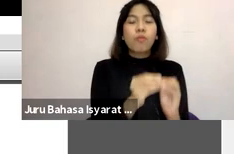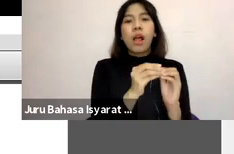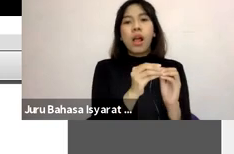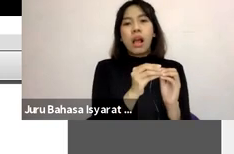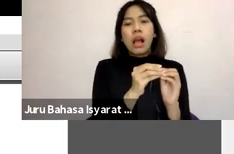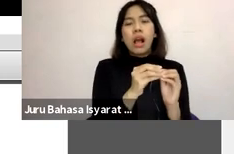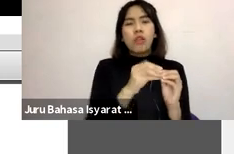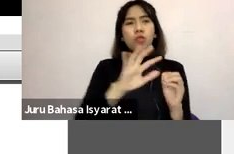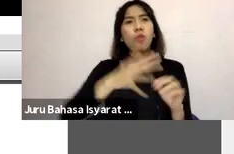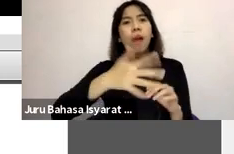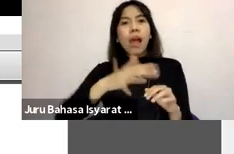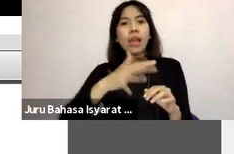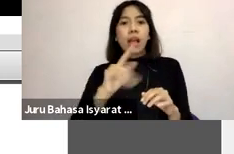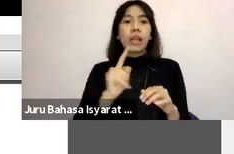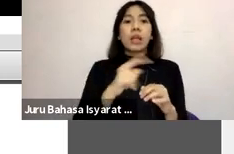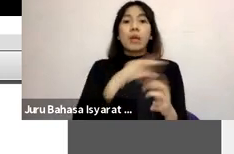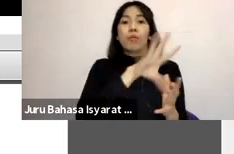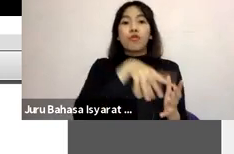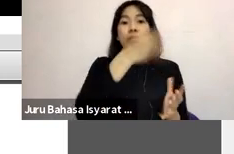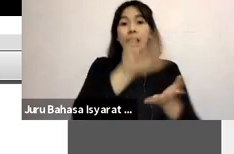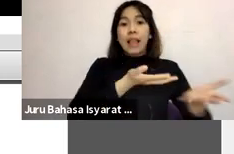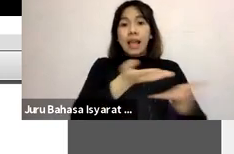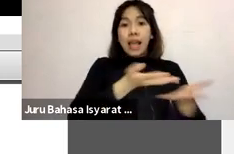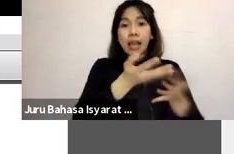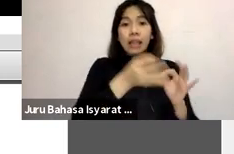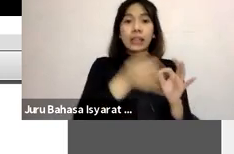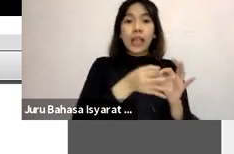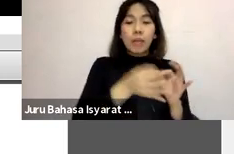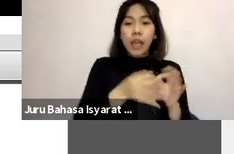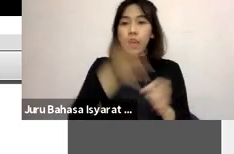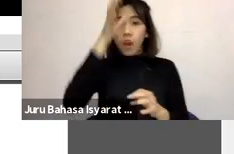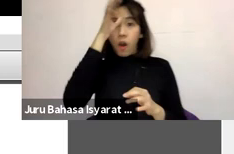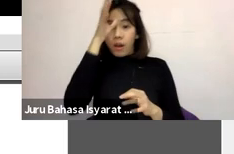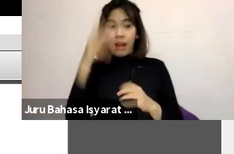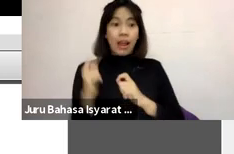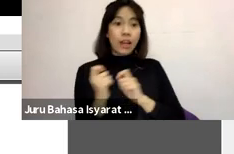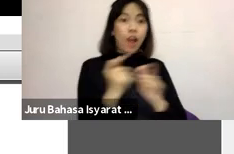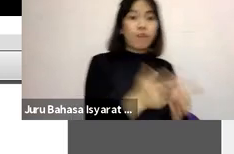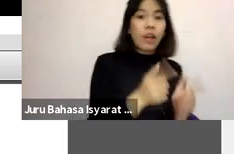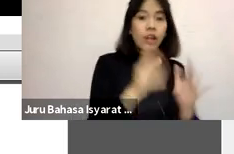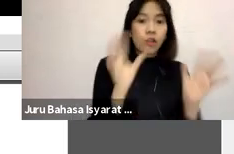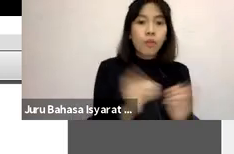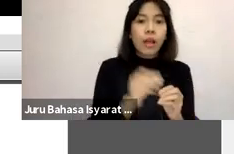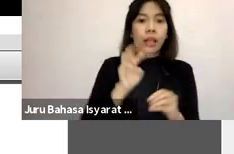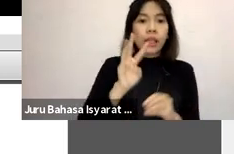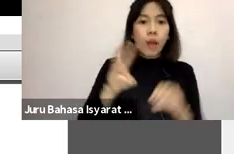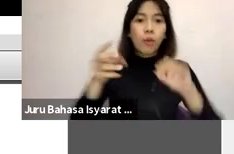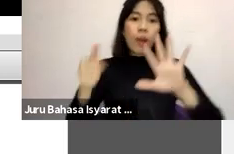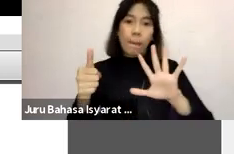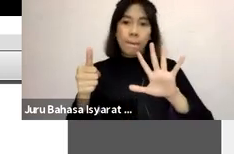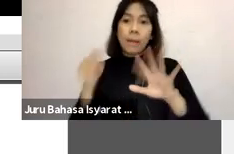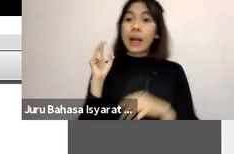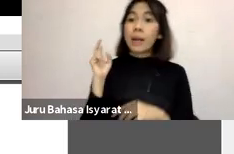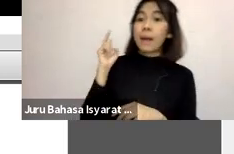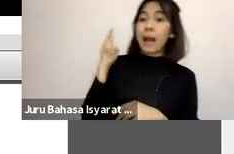pusat layanan cephei jadi angkanya ini lebih aktif ini angkanya saya konfirmasi